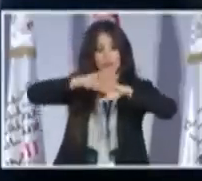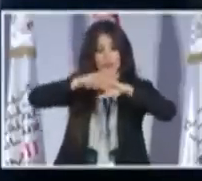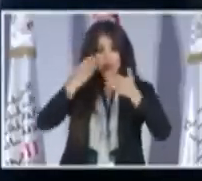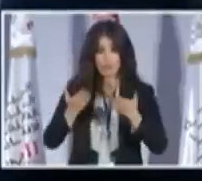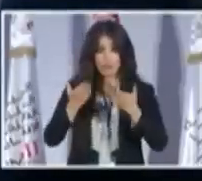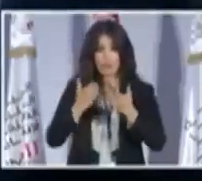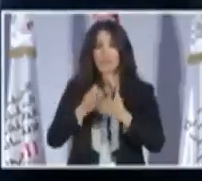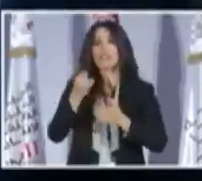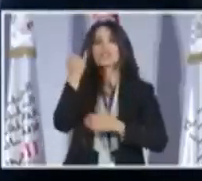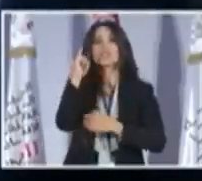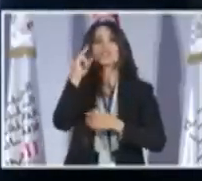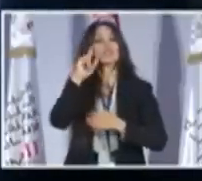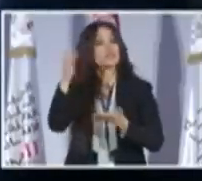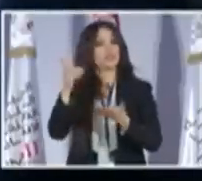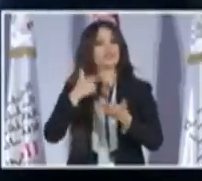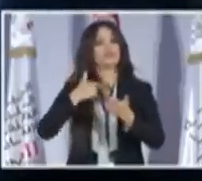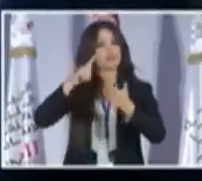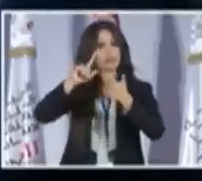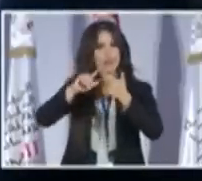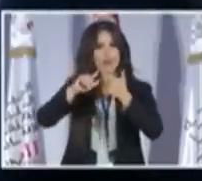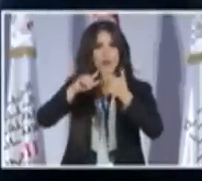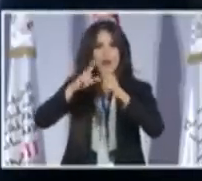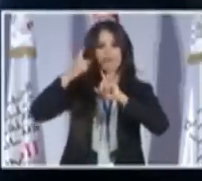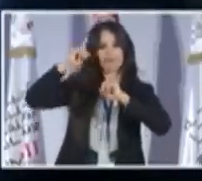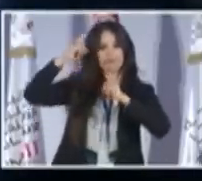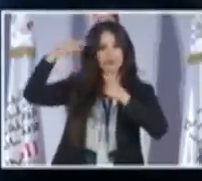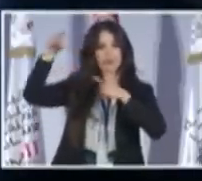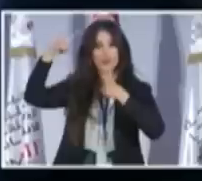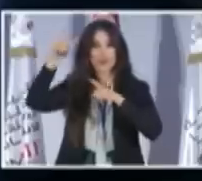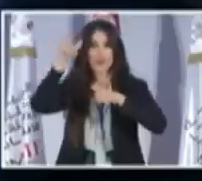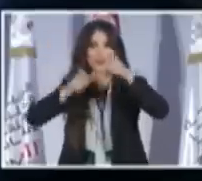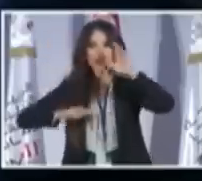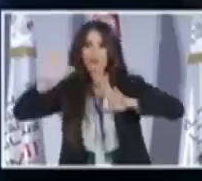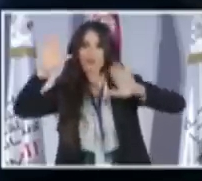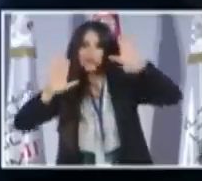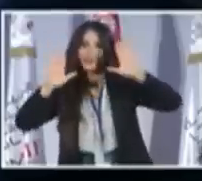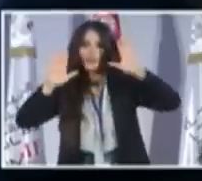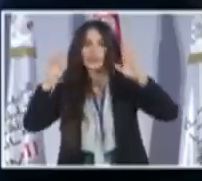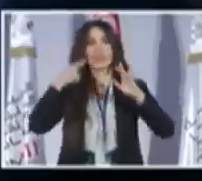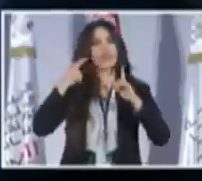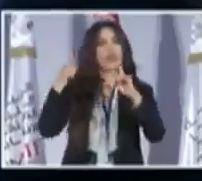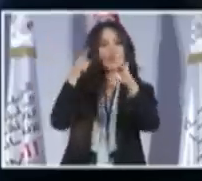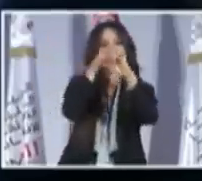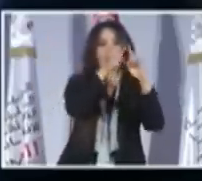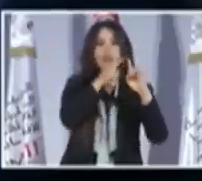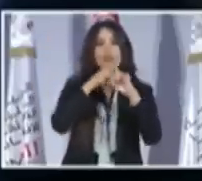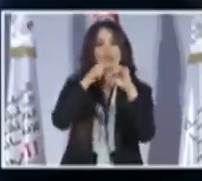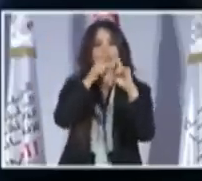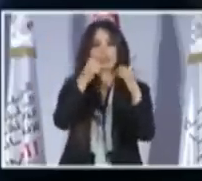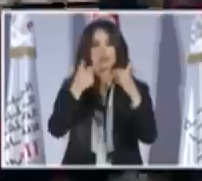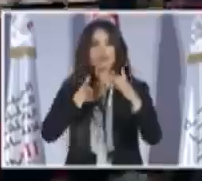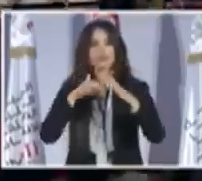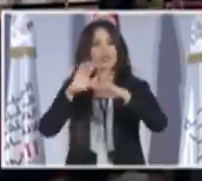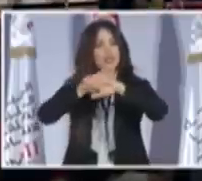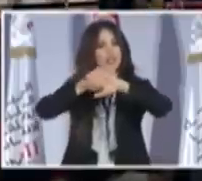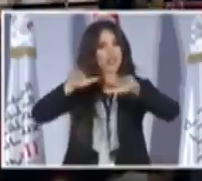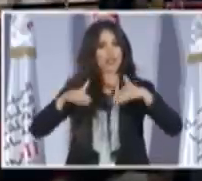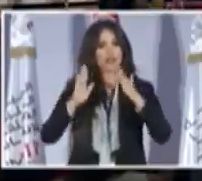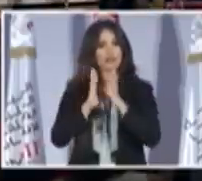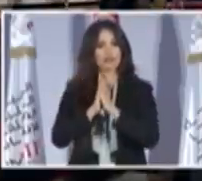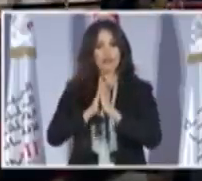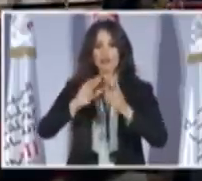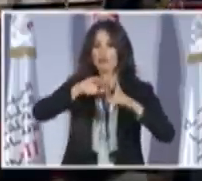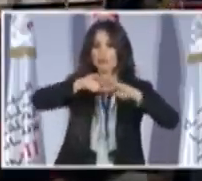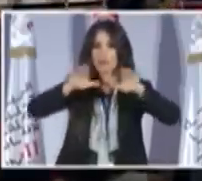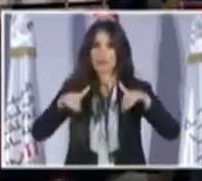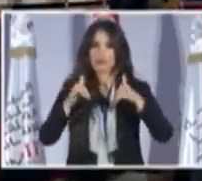الاحتمال الثاني وجود تعاون لكن تكتفي هذه الطعون بطور ابتدائي فقط دون المرور الى